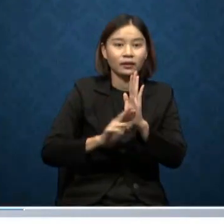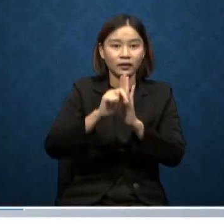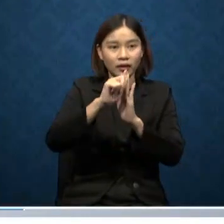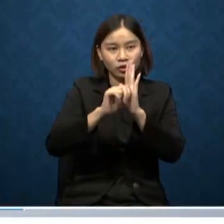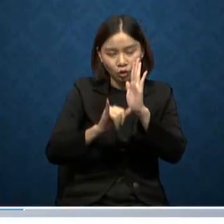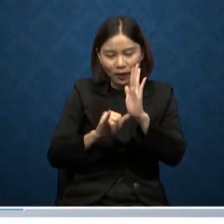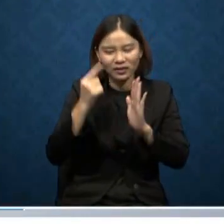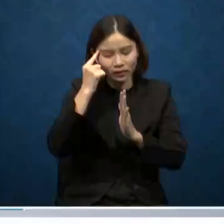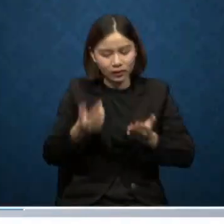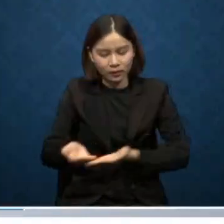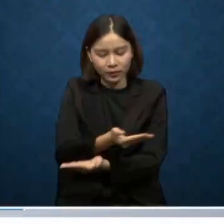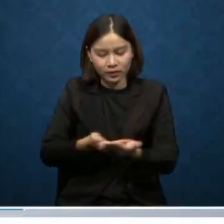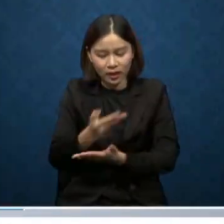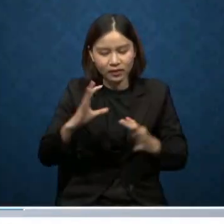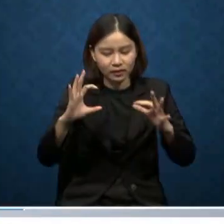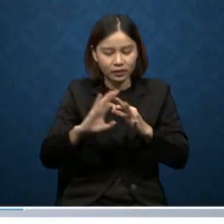จะตองมานงพิจารณากั